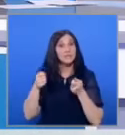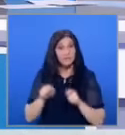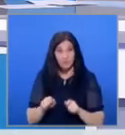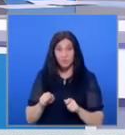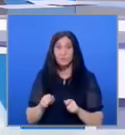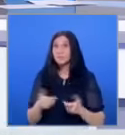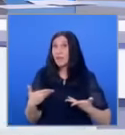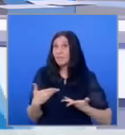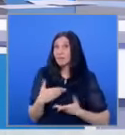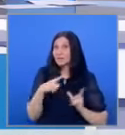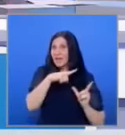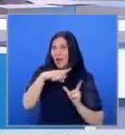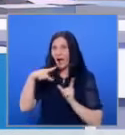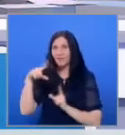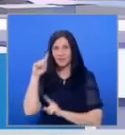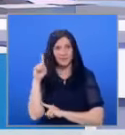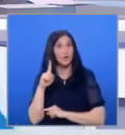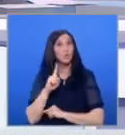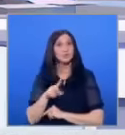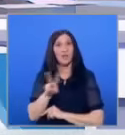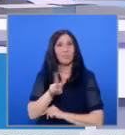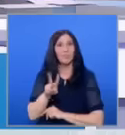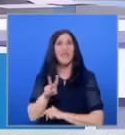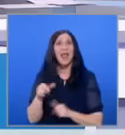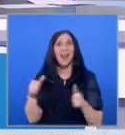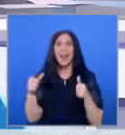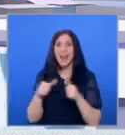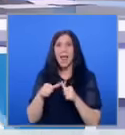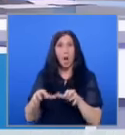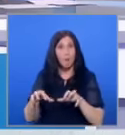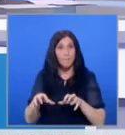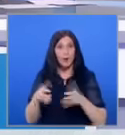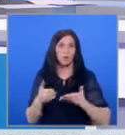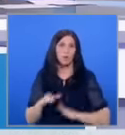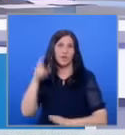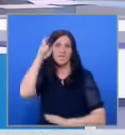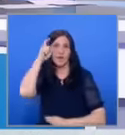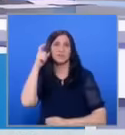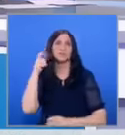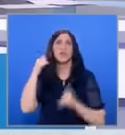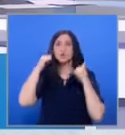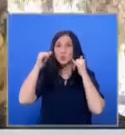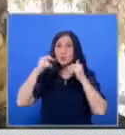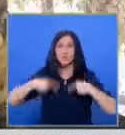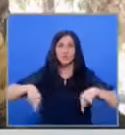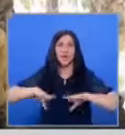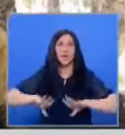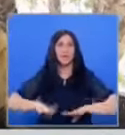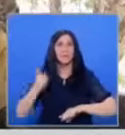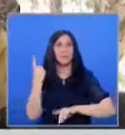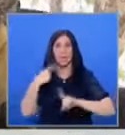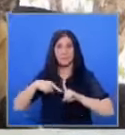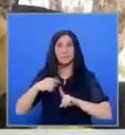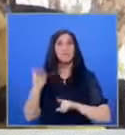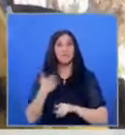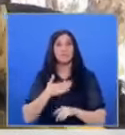Завършваме с любопитните кадри на деня. Те са на двете леопардчета, които се родиха във Варненския зоопарк преди месец. Днес беше